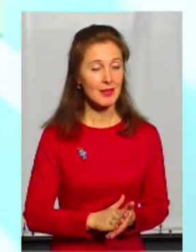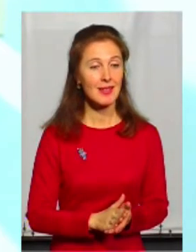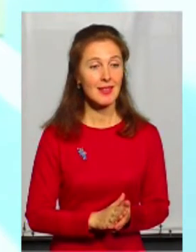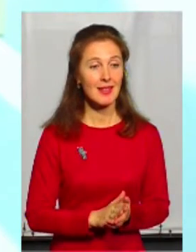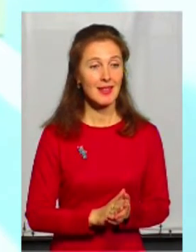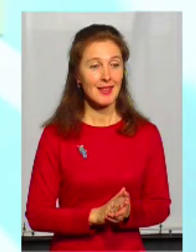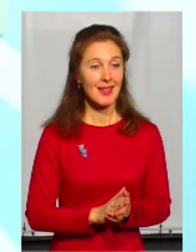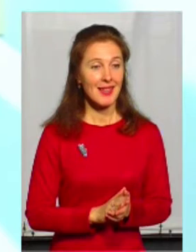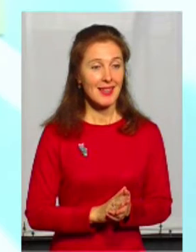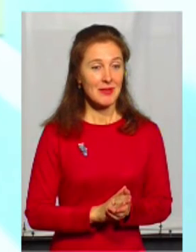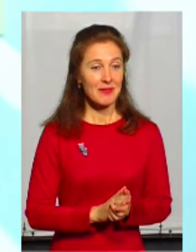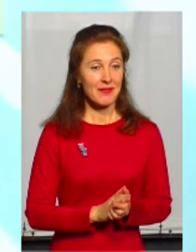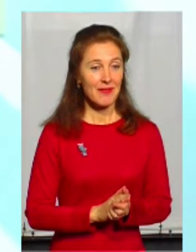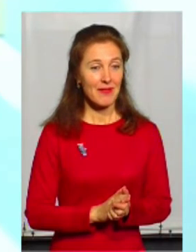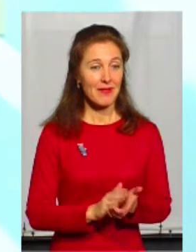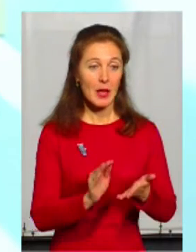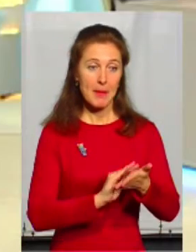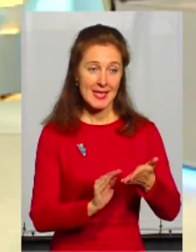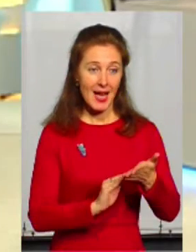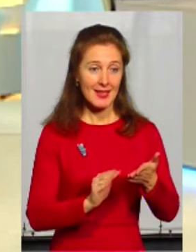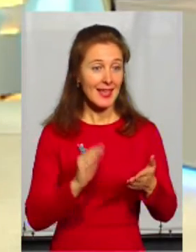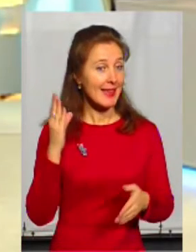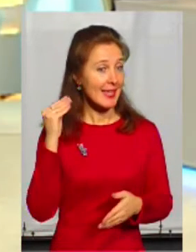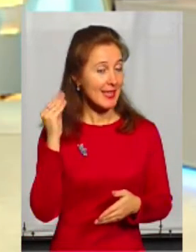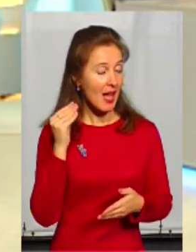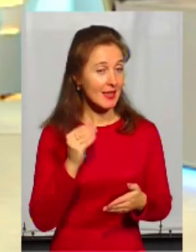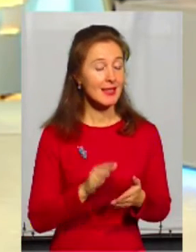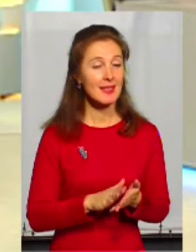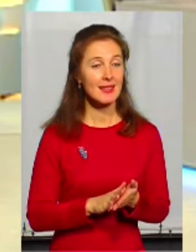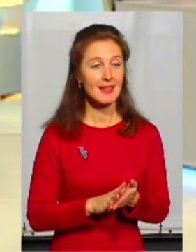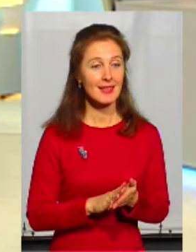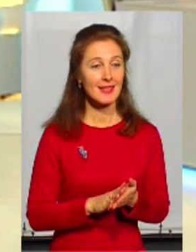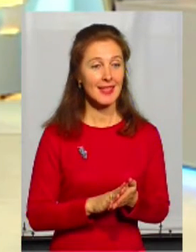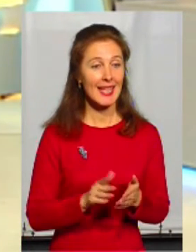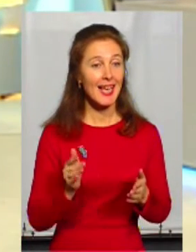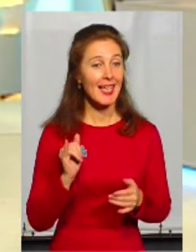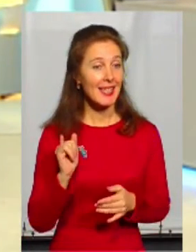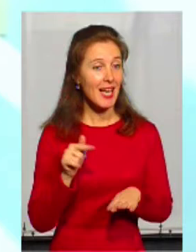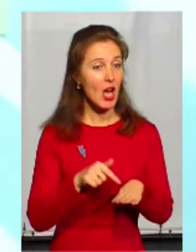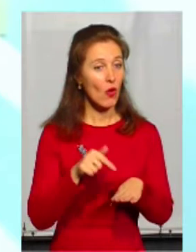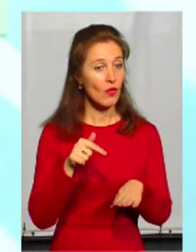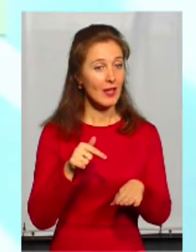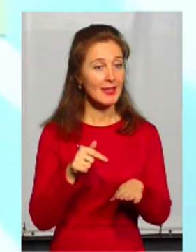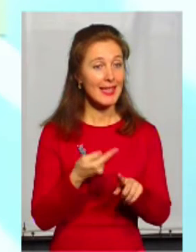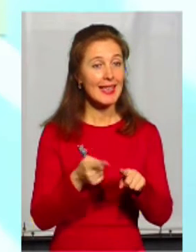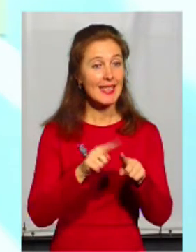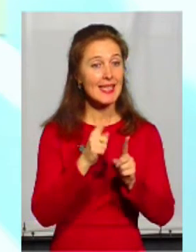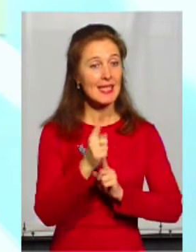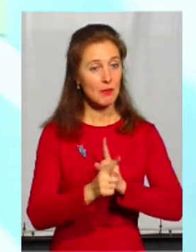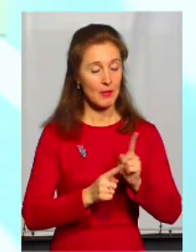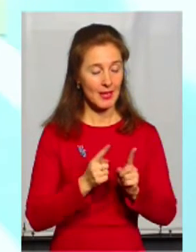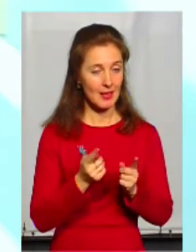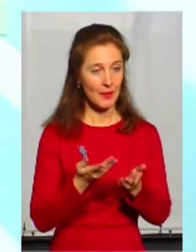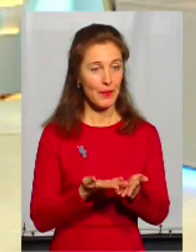зранку у сніданку з 1+1. Писати так, диктанти з ним. Писати диктанти і реагувати, власне, на ті зміни.